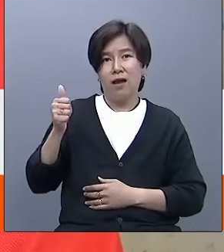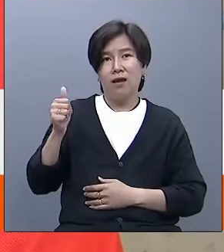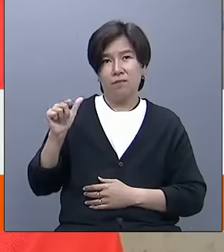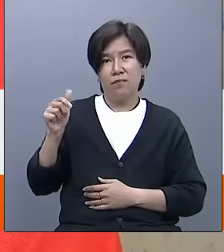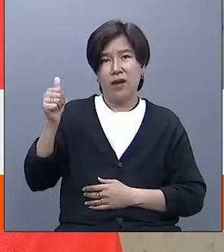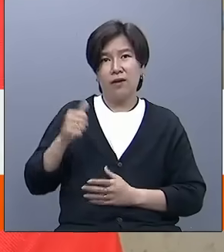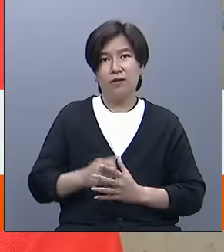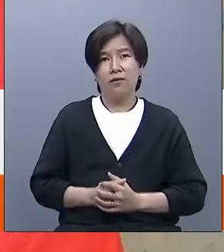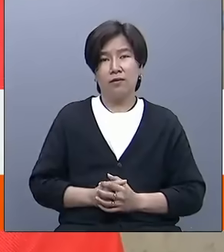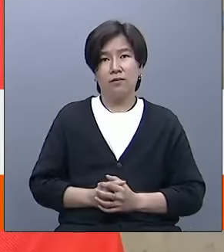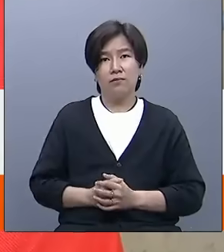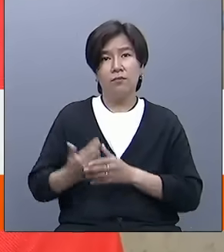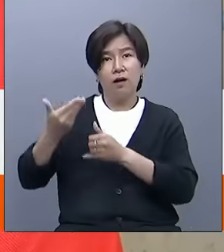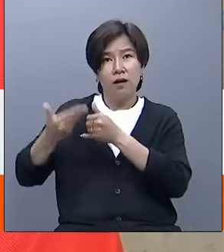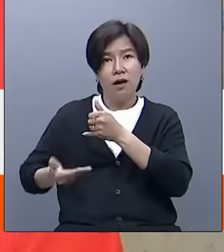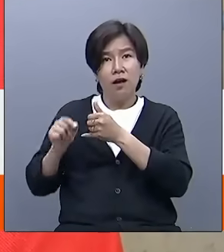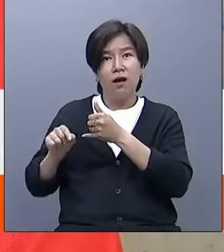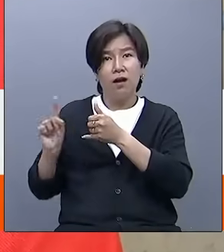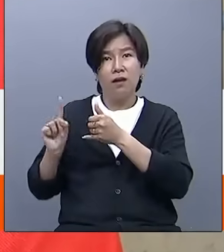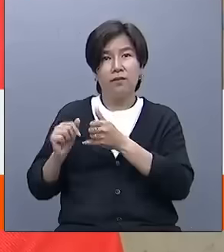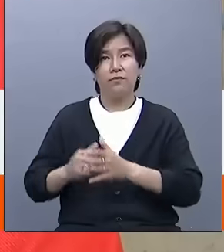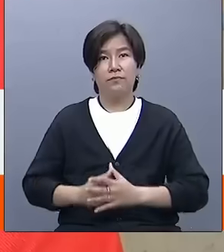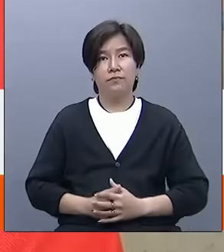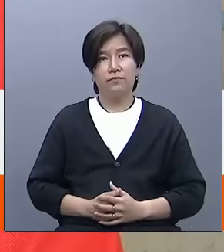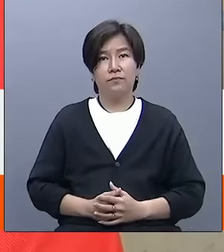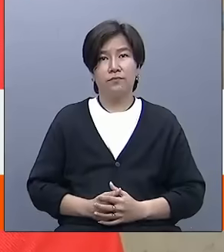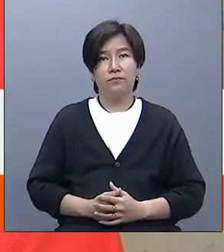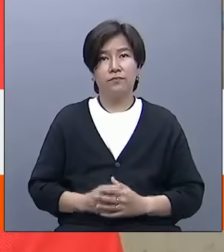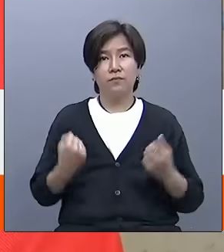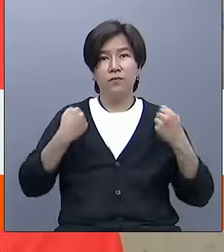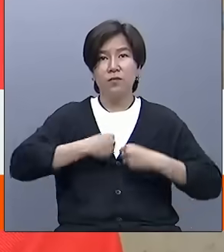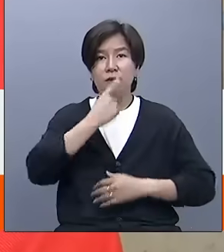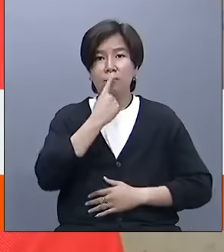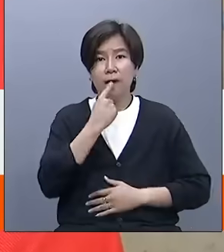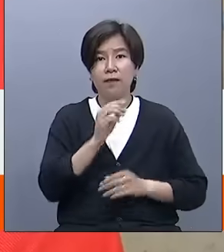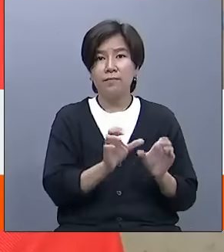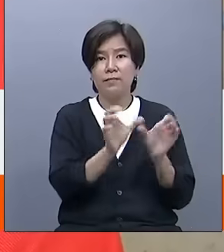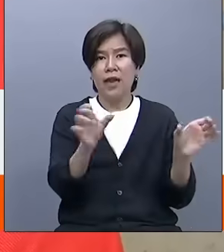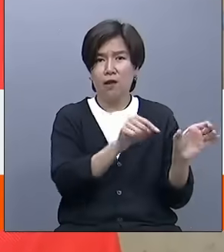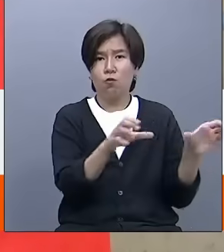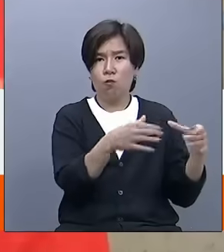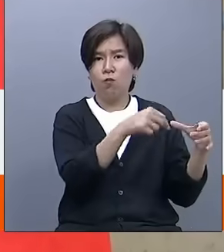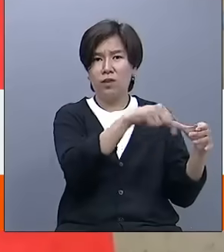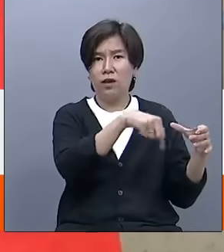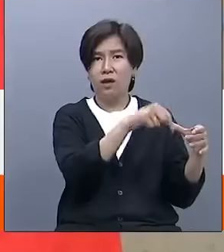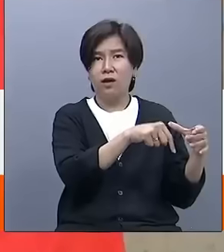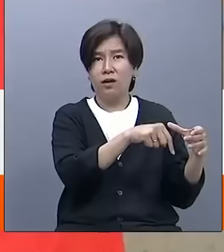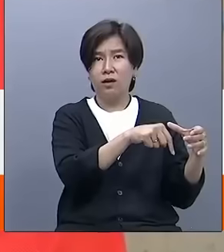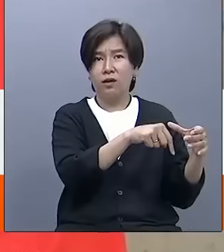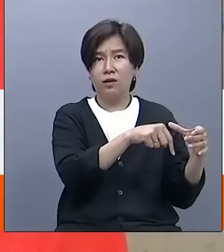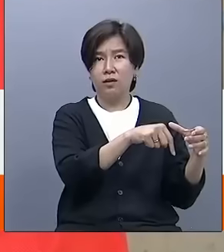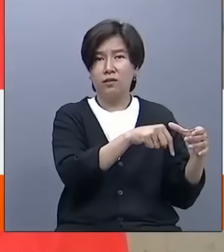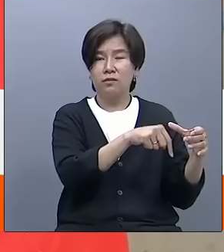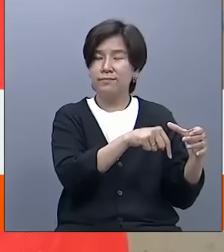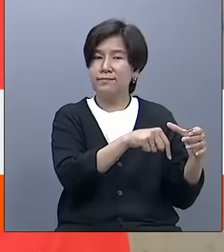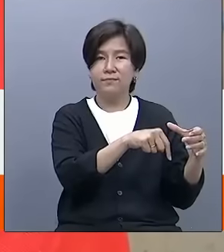สถานภาพตอนนี้คือถามว่าคนเสื้อแดงบางกลุ่มต้องยอมกลืนเลือดตัวเ